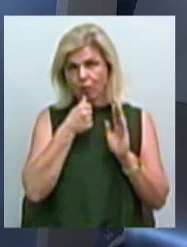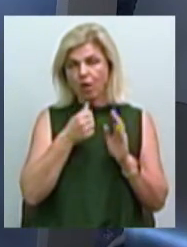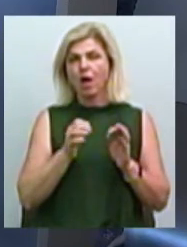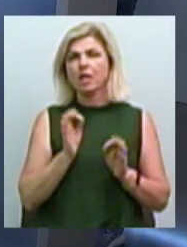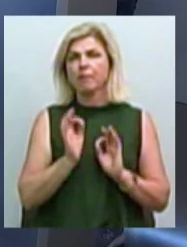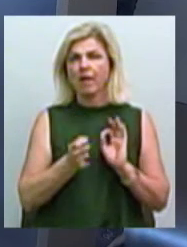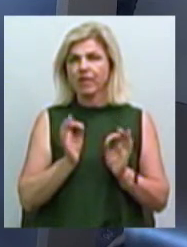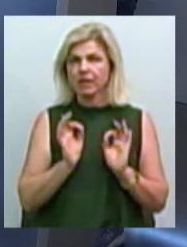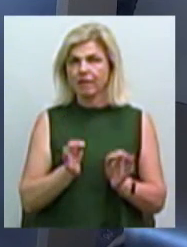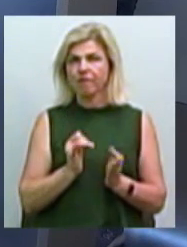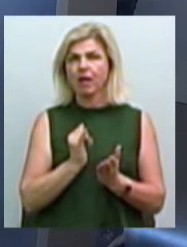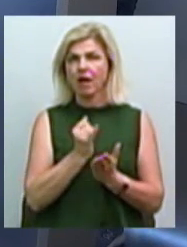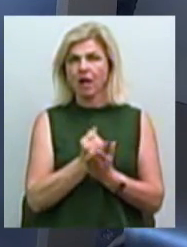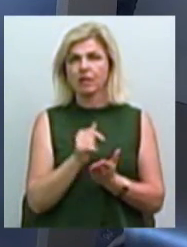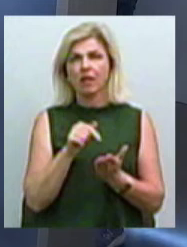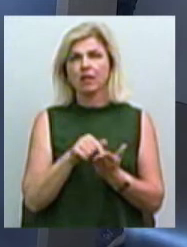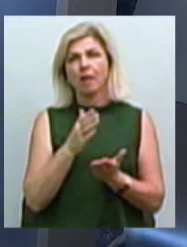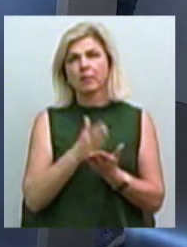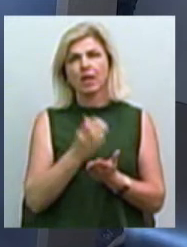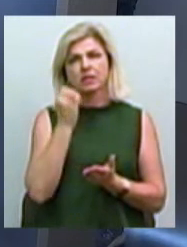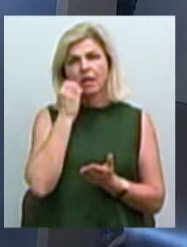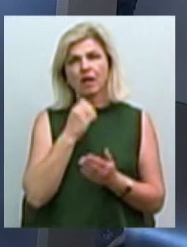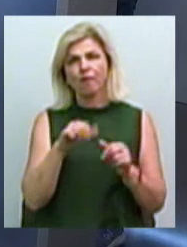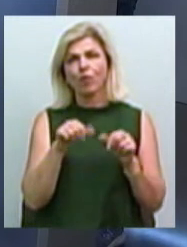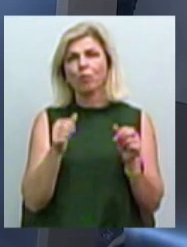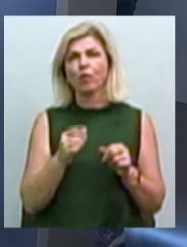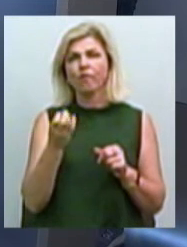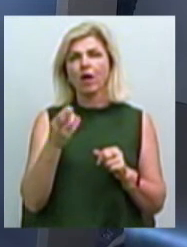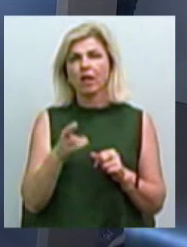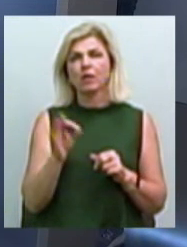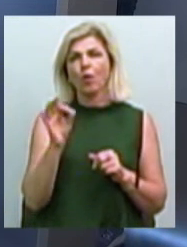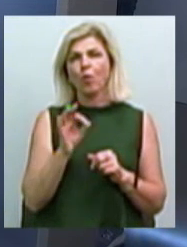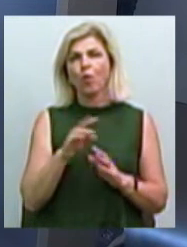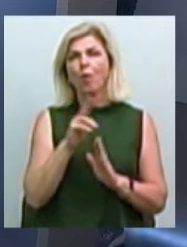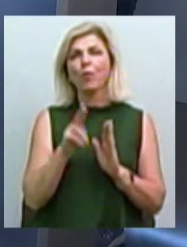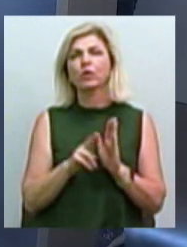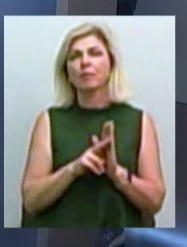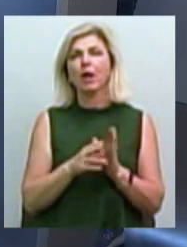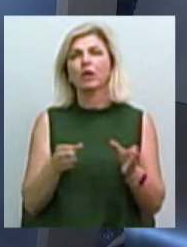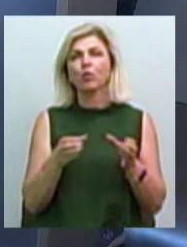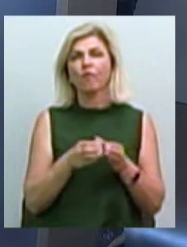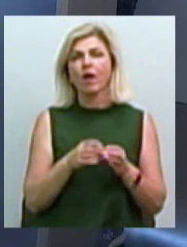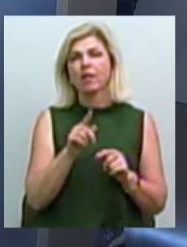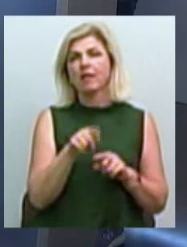ради там є зовсім застарілі формулювання, наприклад, щодо підпорядкування деяких структур